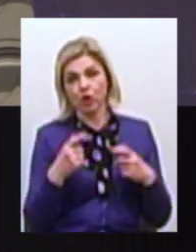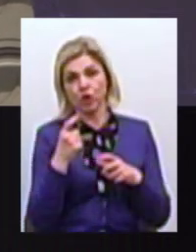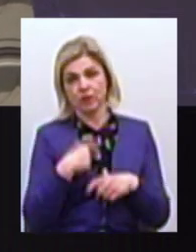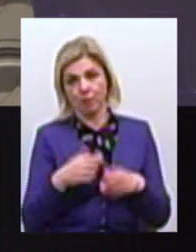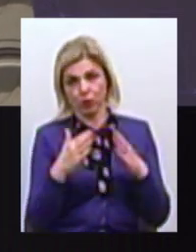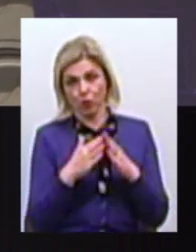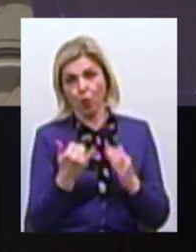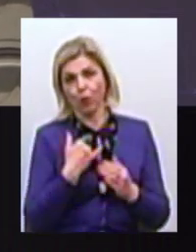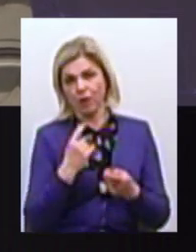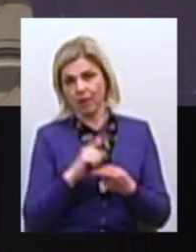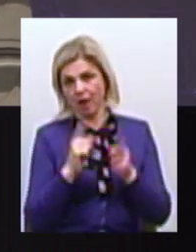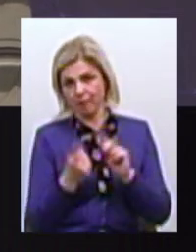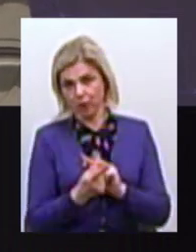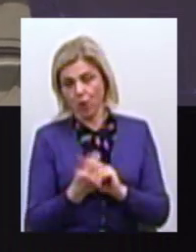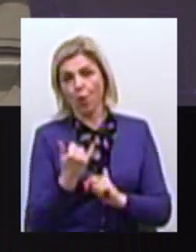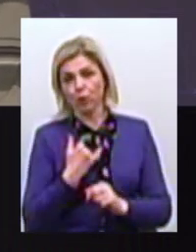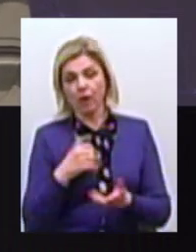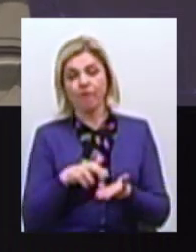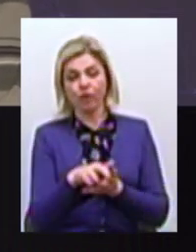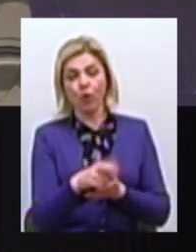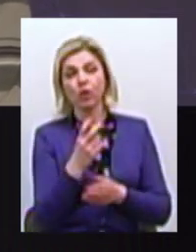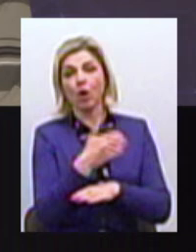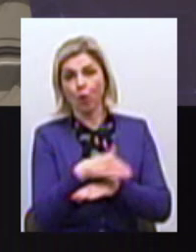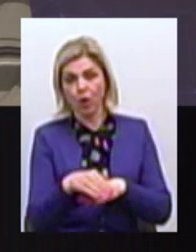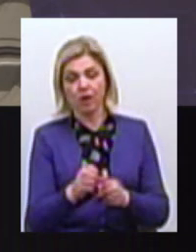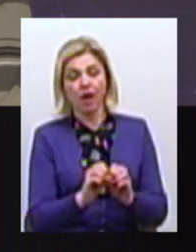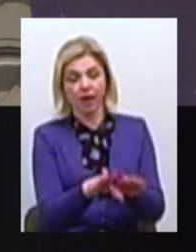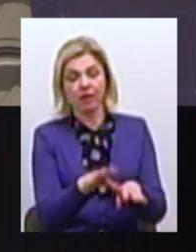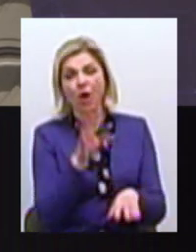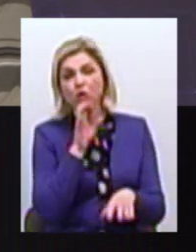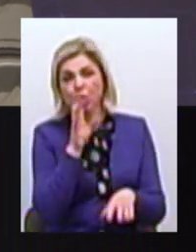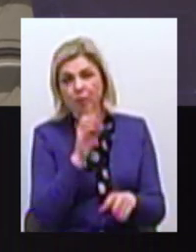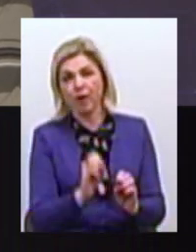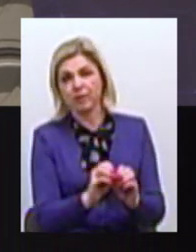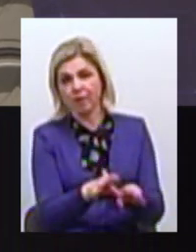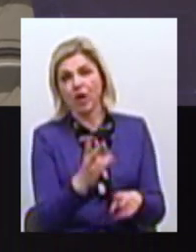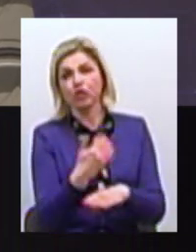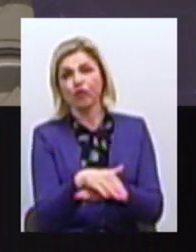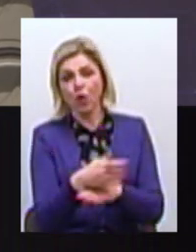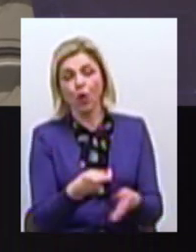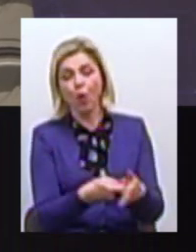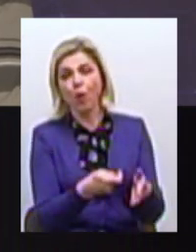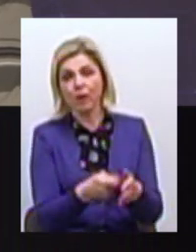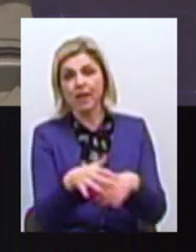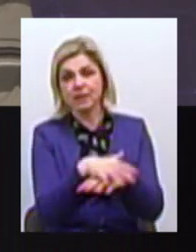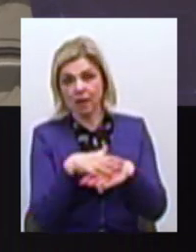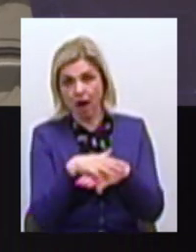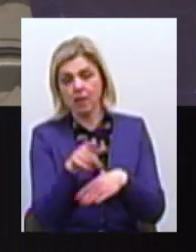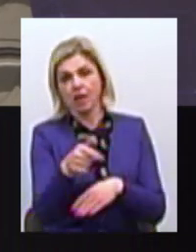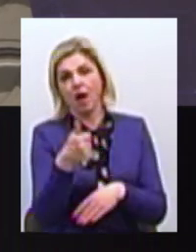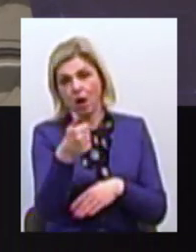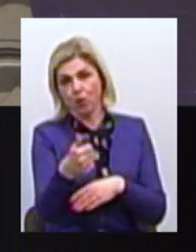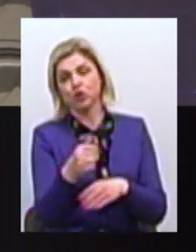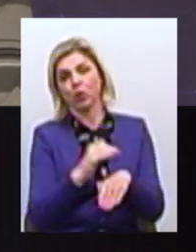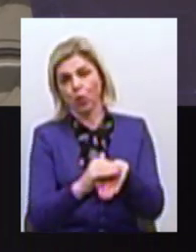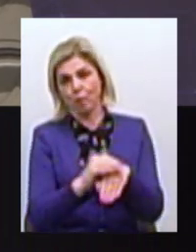все навпаки. У нас виходиш на вулицю, кидаєш якісь об'їдки там, у дворі пригодовуєш з граю, ти класний, добрий